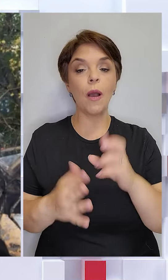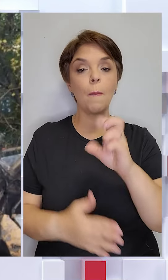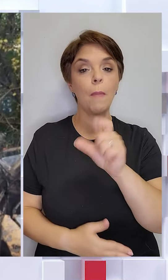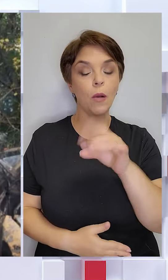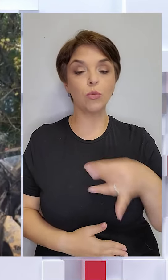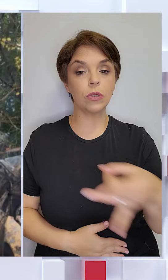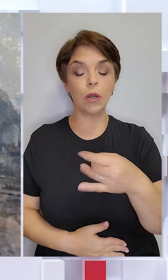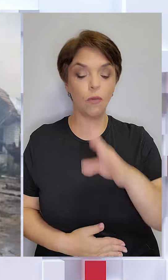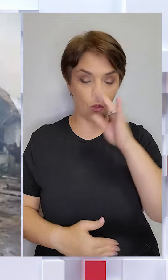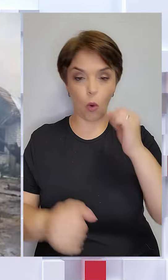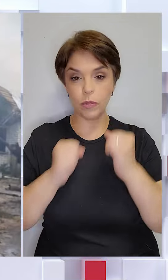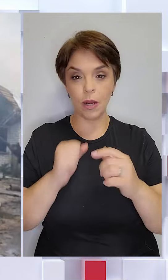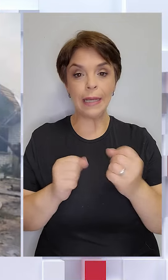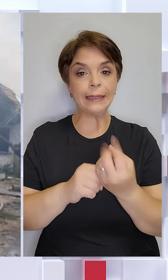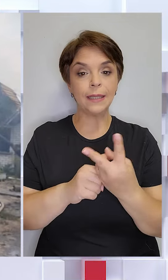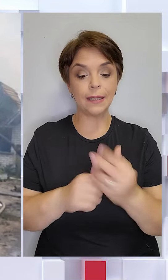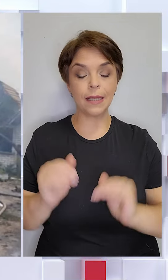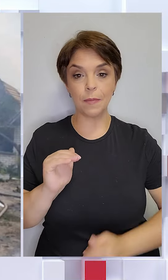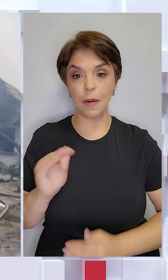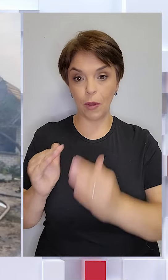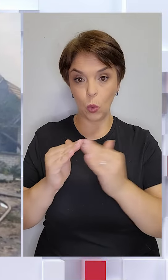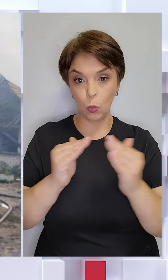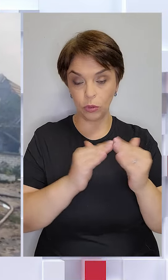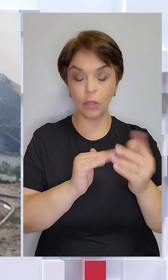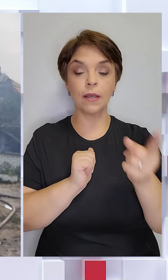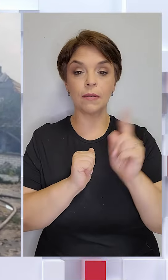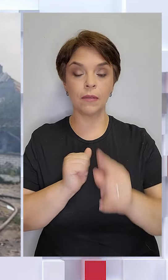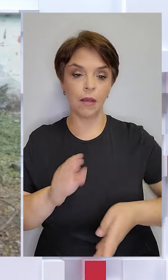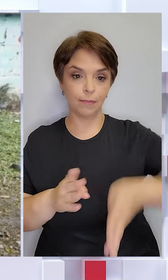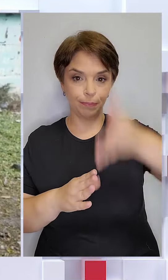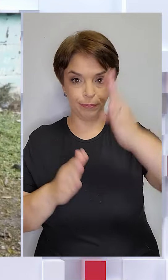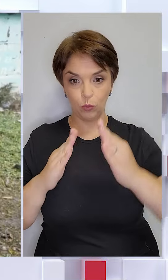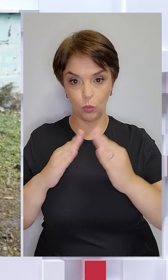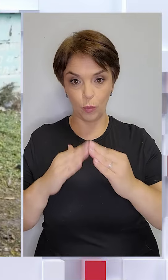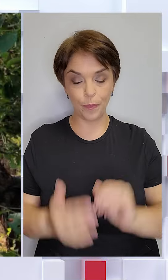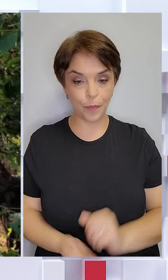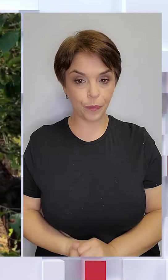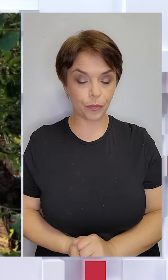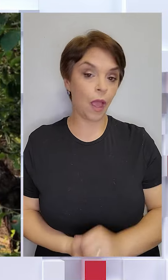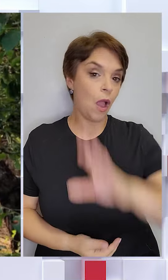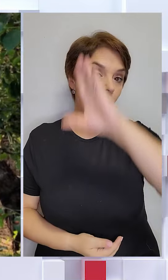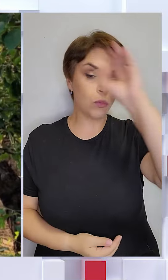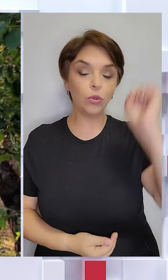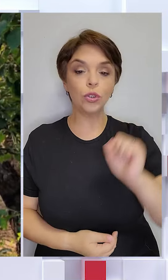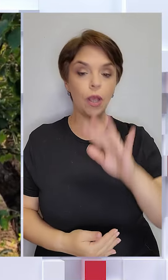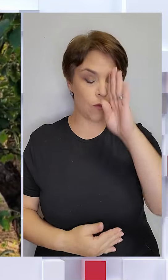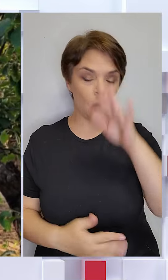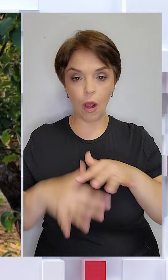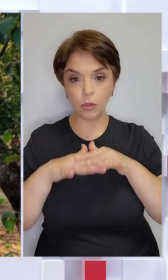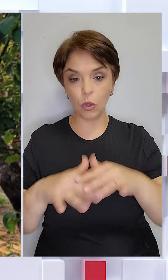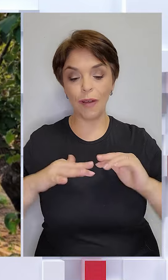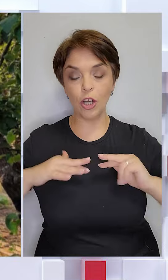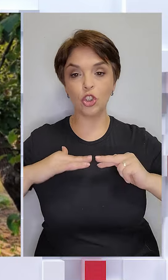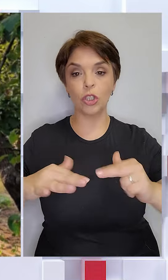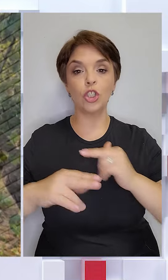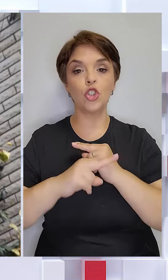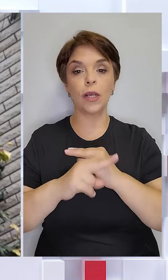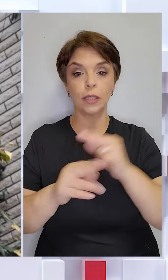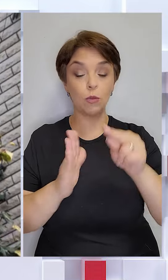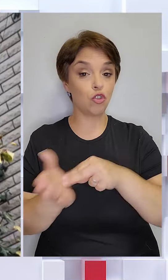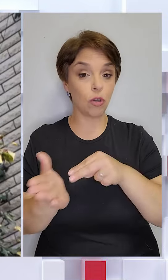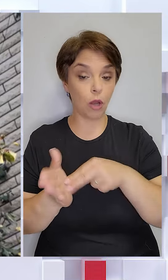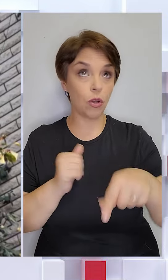Бахмутському районі, де ворог обстріляв 13 приватних будинків та багатоповерхівку. Уночі противник атакував шахедами